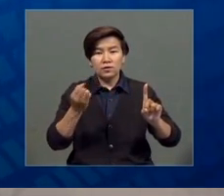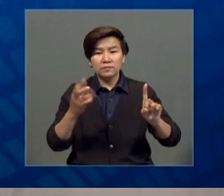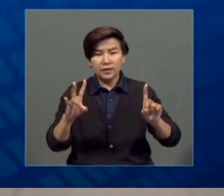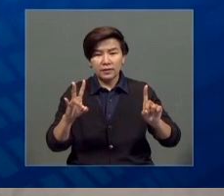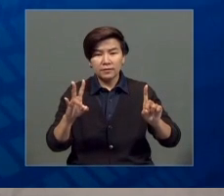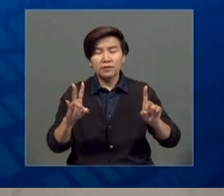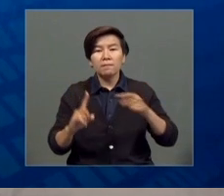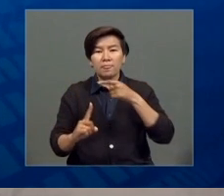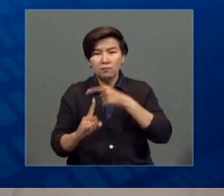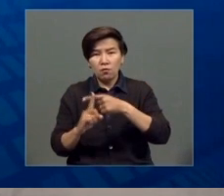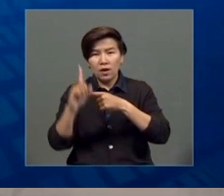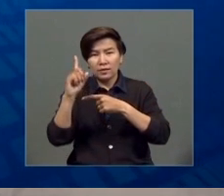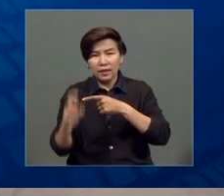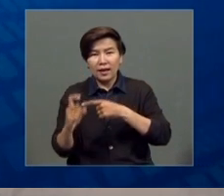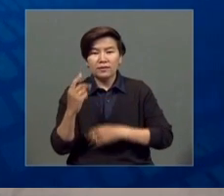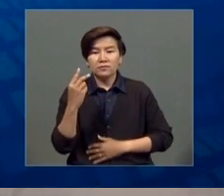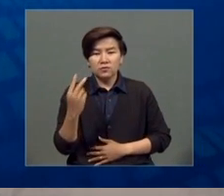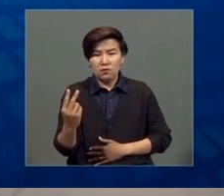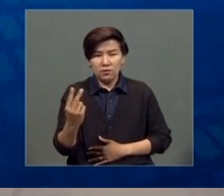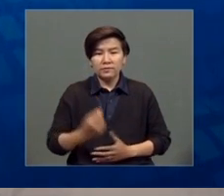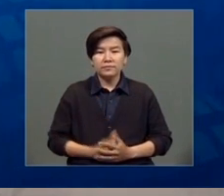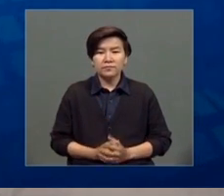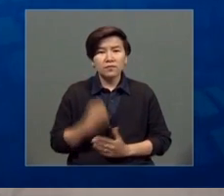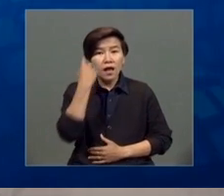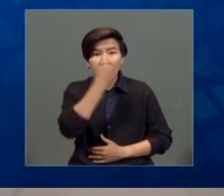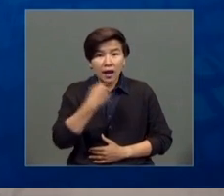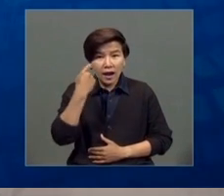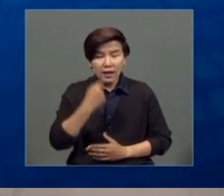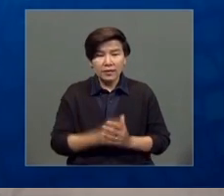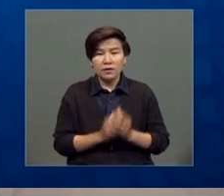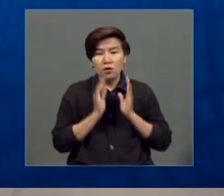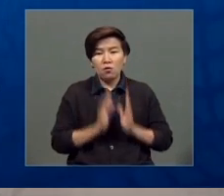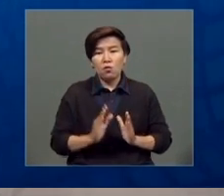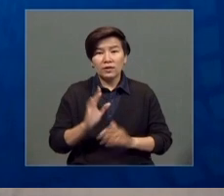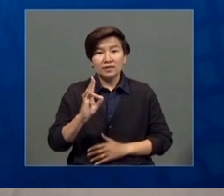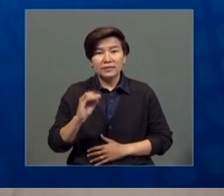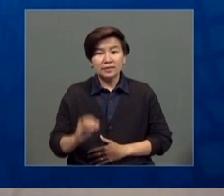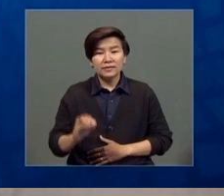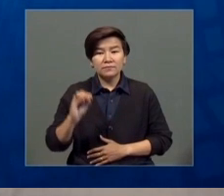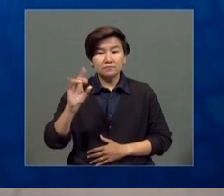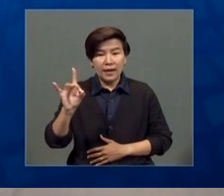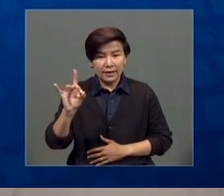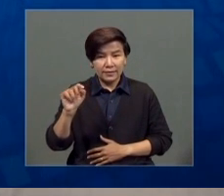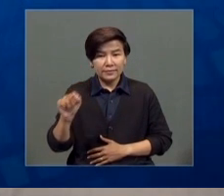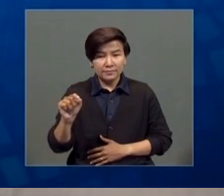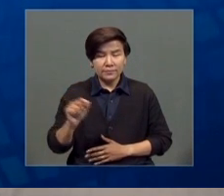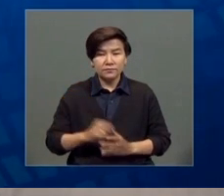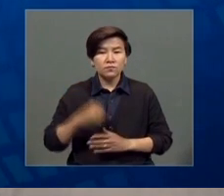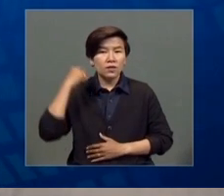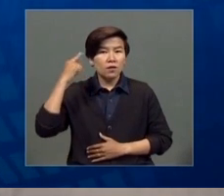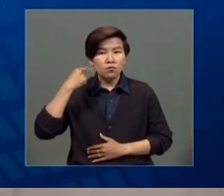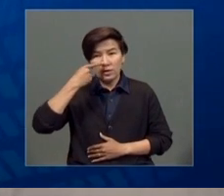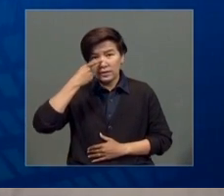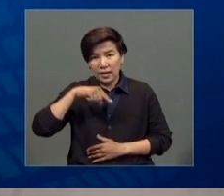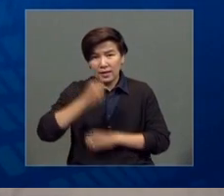ไปสถานบันเทิงย่านปิ่นเกล้าในวันที่30ธันวาคมมีอาการไอมีน้ำมูกปวดกล้ามเนื้อหลังจ